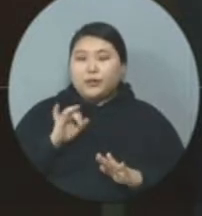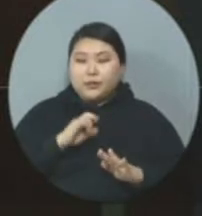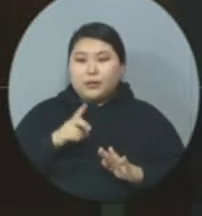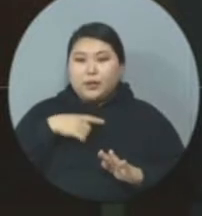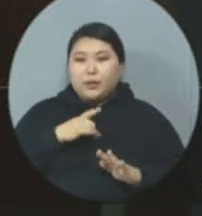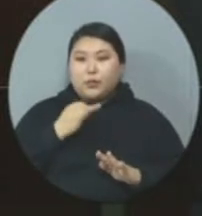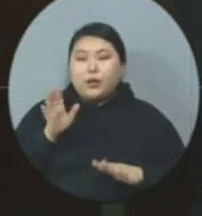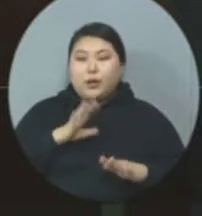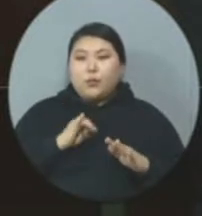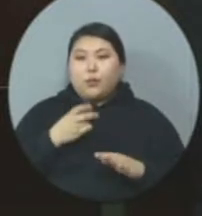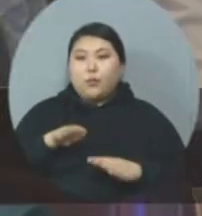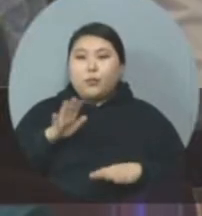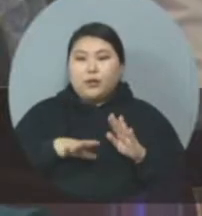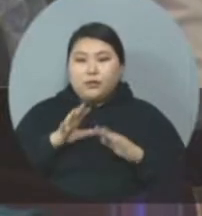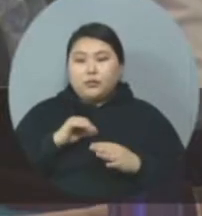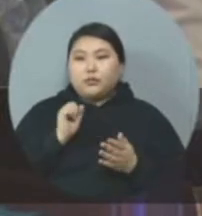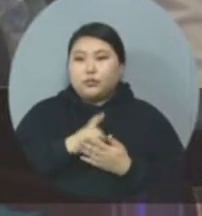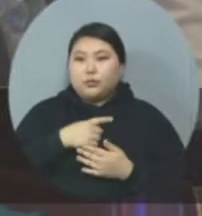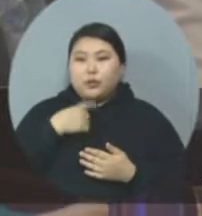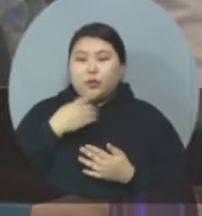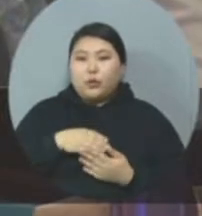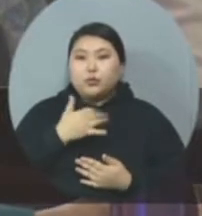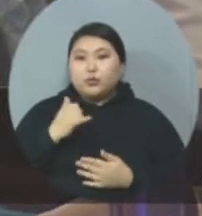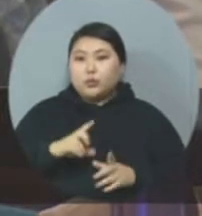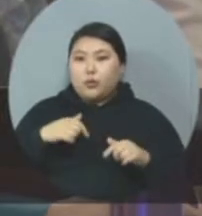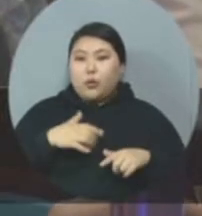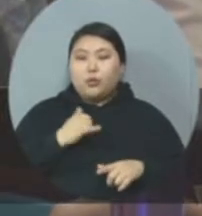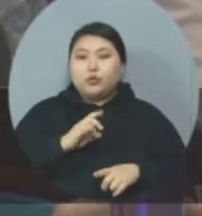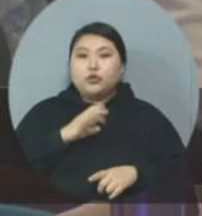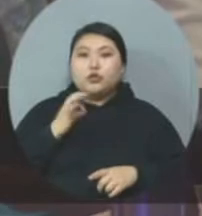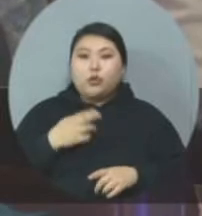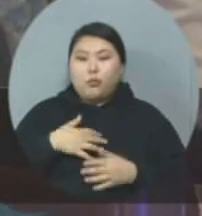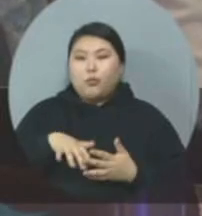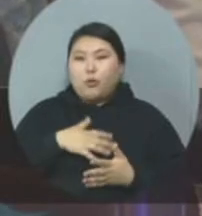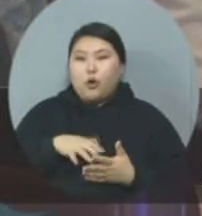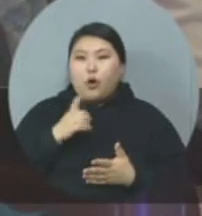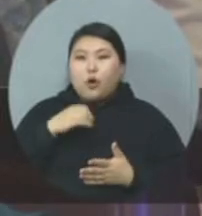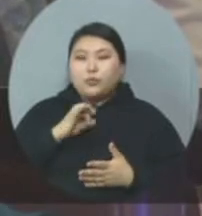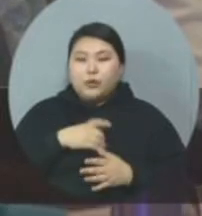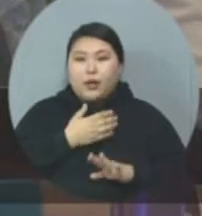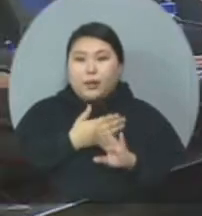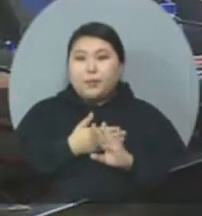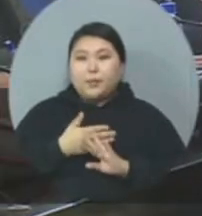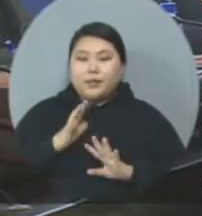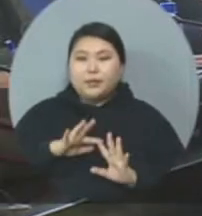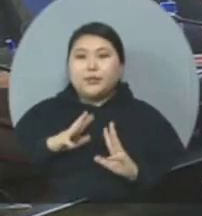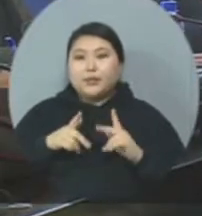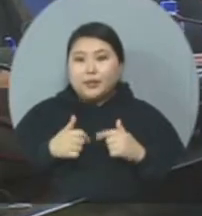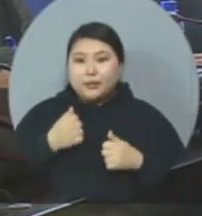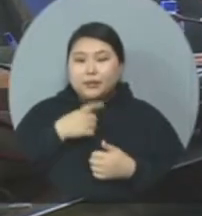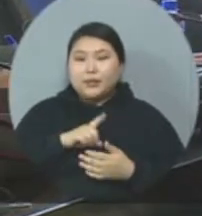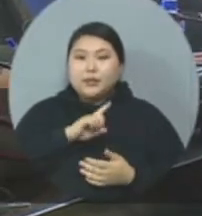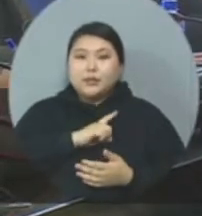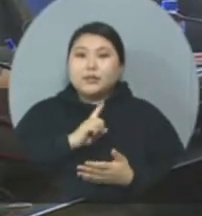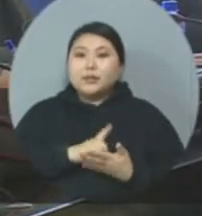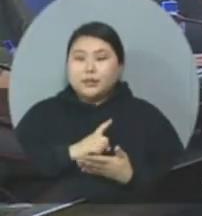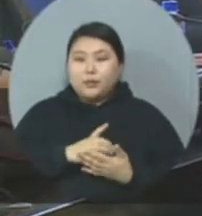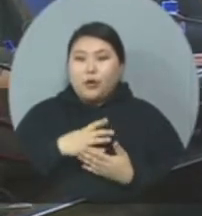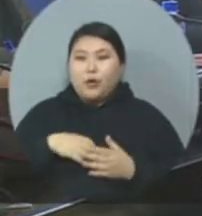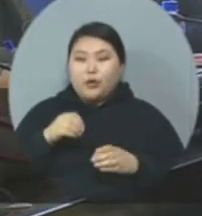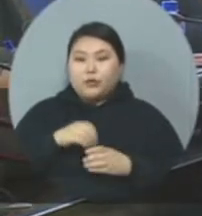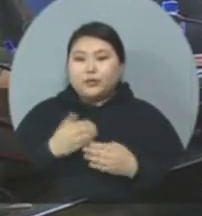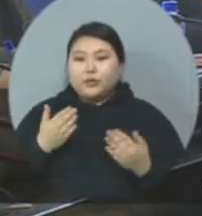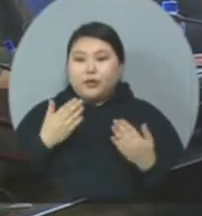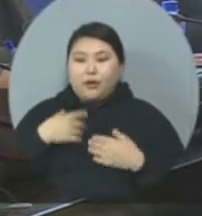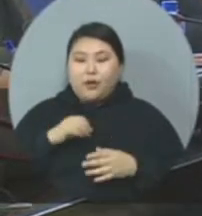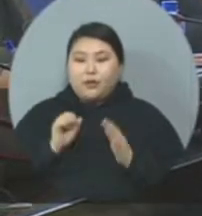аюулгүй байдлын асуудлыг бид хөндөж байгаа гэсэн. Туул голын усны нөөцийг бохирдож хомсдохоос хамгаалах, сайжруулах нэг шаардлагатай байгааг оролцогч талууд